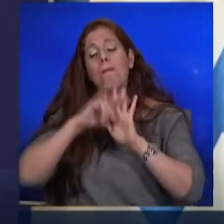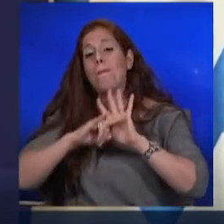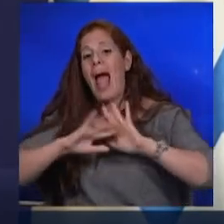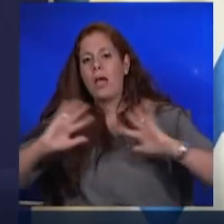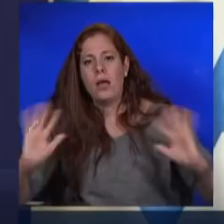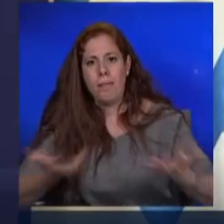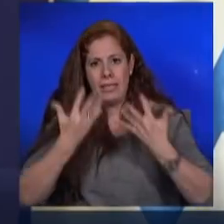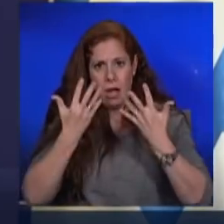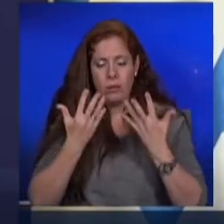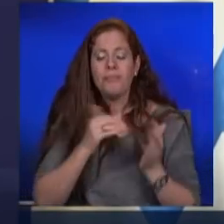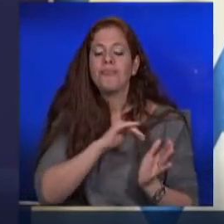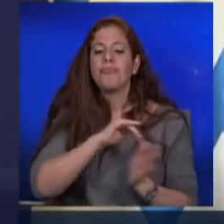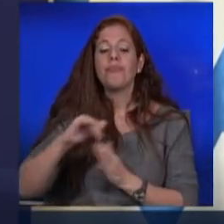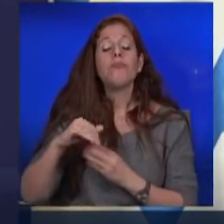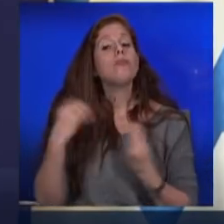ועוד דבר חשובה.